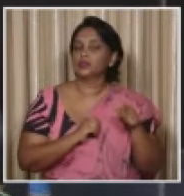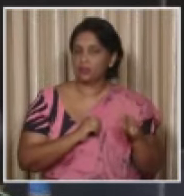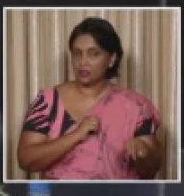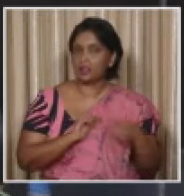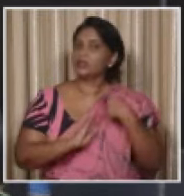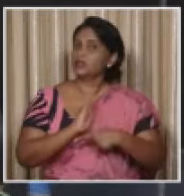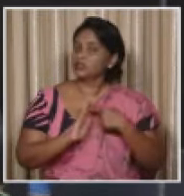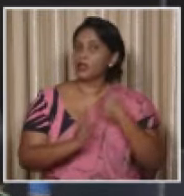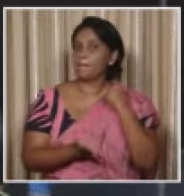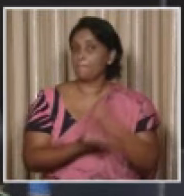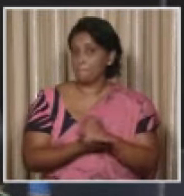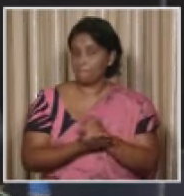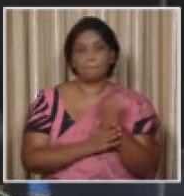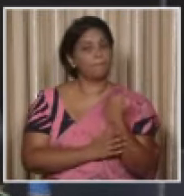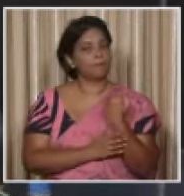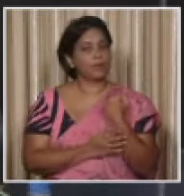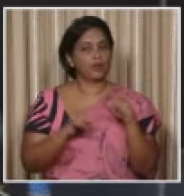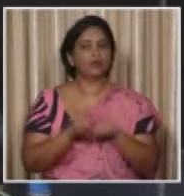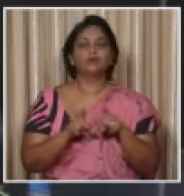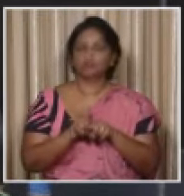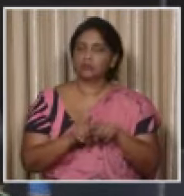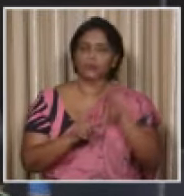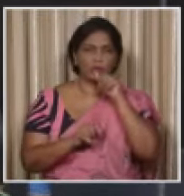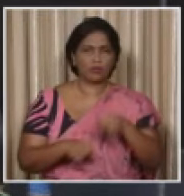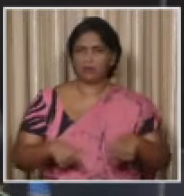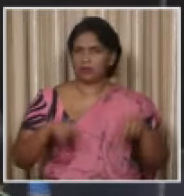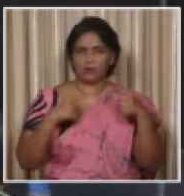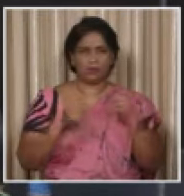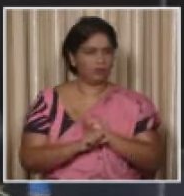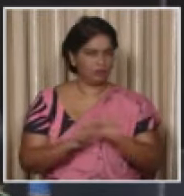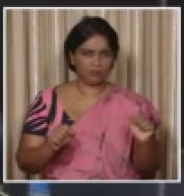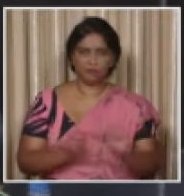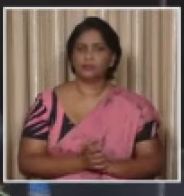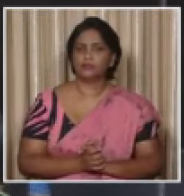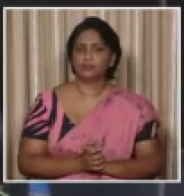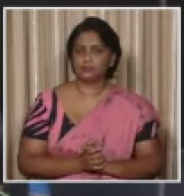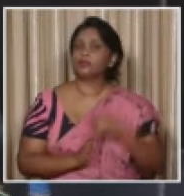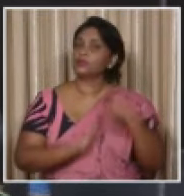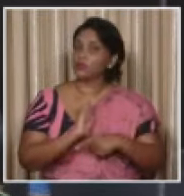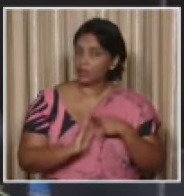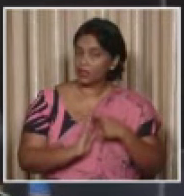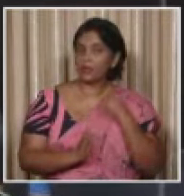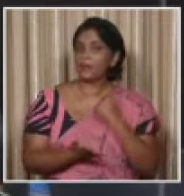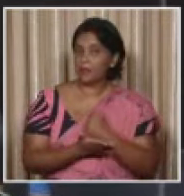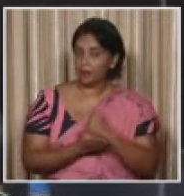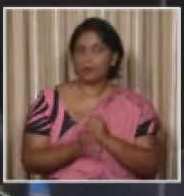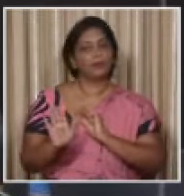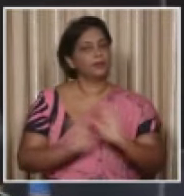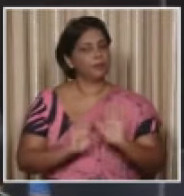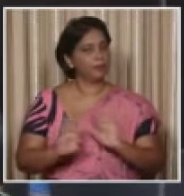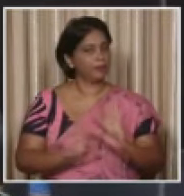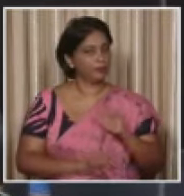ශ්‍රී ලංකා මහා බැංකුවේ බලතල සම්බන්ධයෙන් කිසිදු තර්කයක් නොමැත. ශ්‍රී ලංකා මහා බැංකුවේ පරිපාලනය